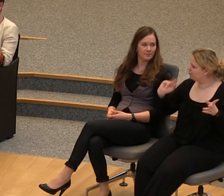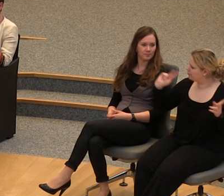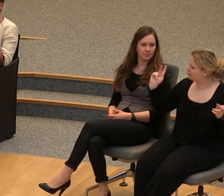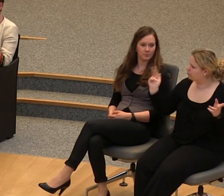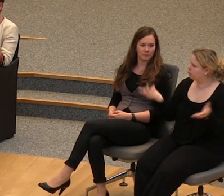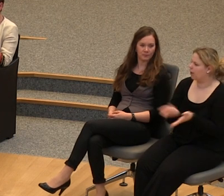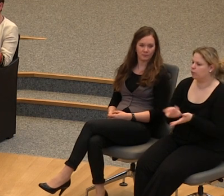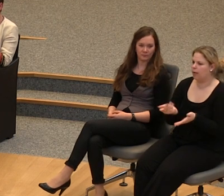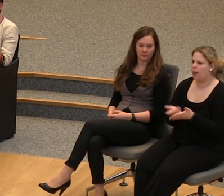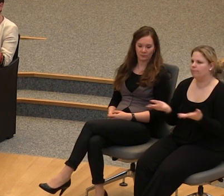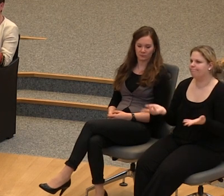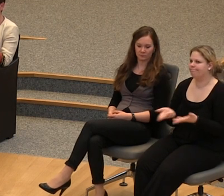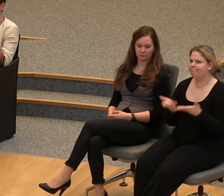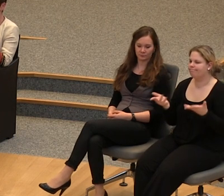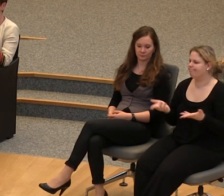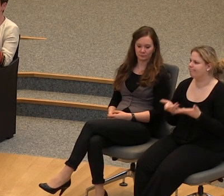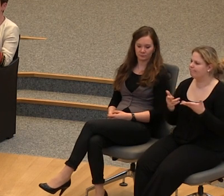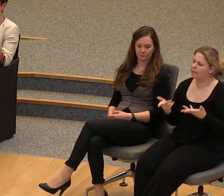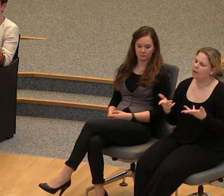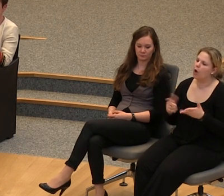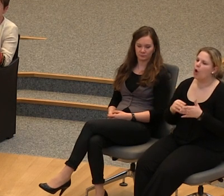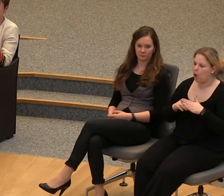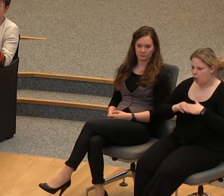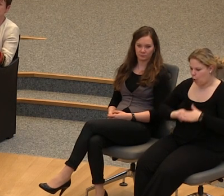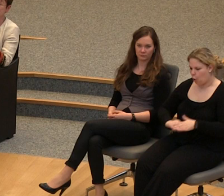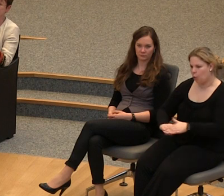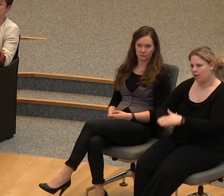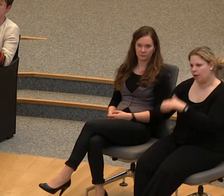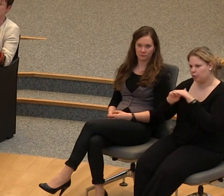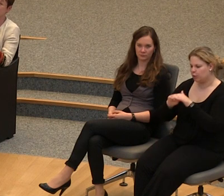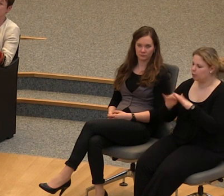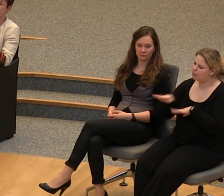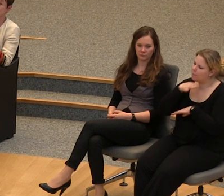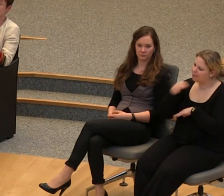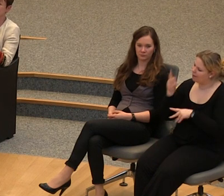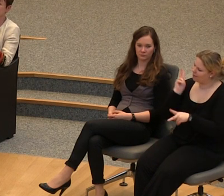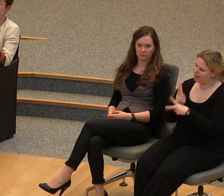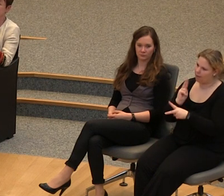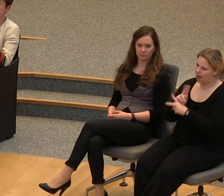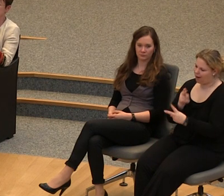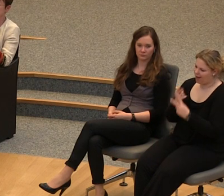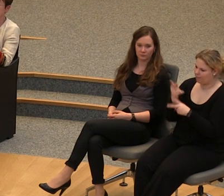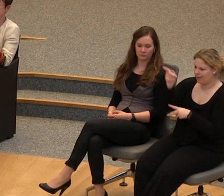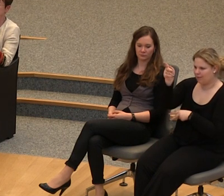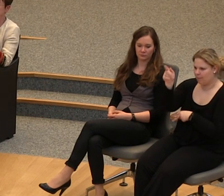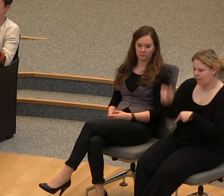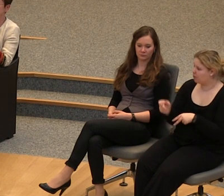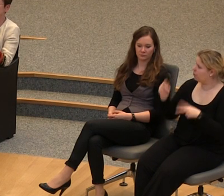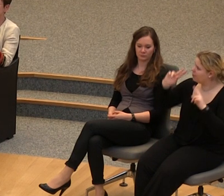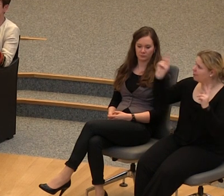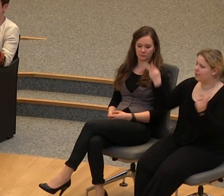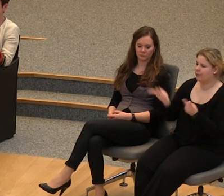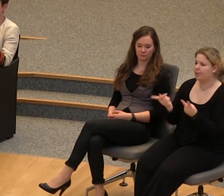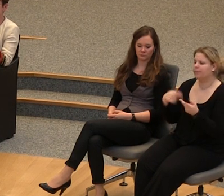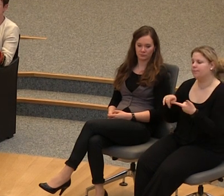die Ermittlung des Unterstützungsbedarfs personenzentriert erfolgt. Es soll bundesweite Eckpunkte auch für ein